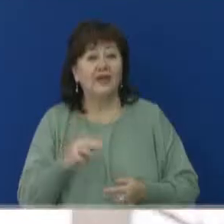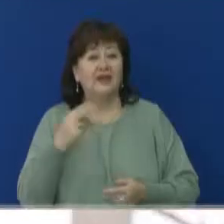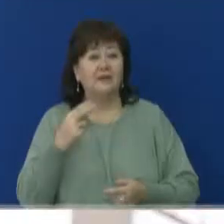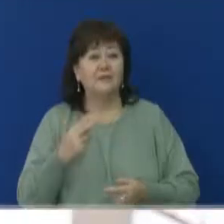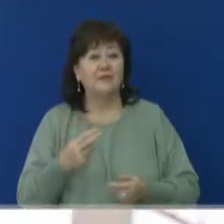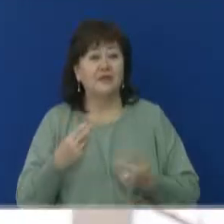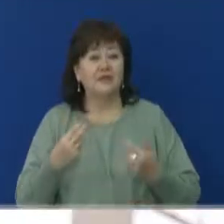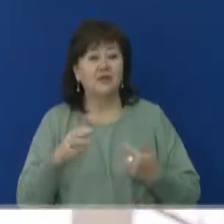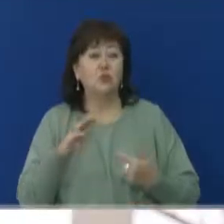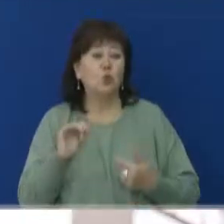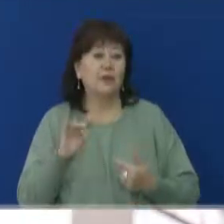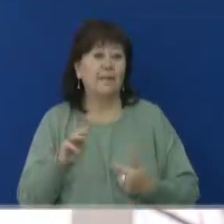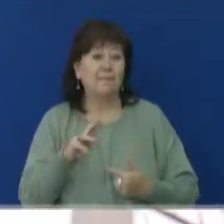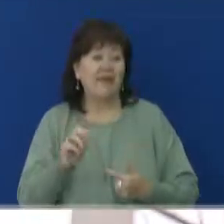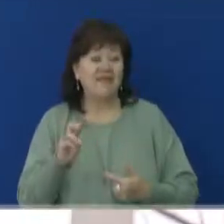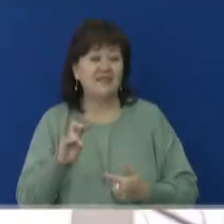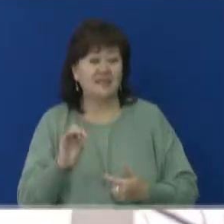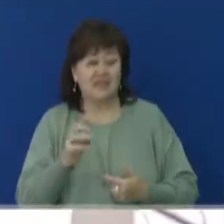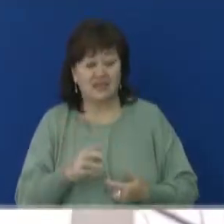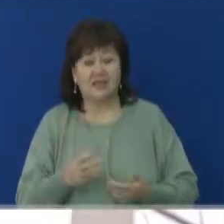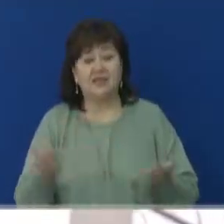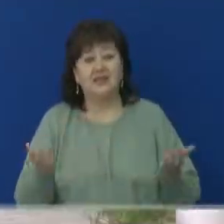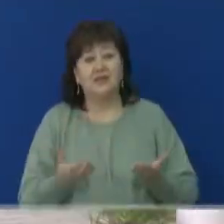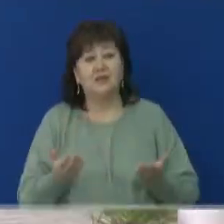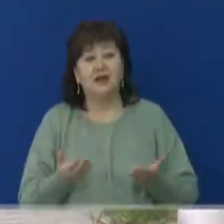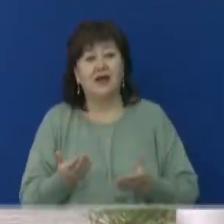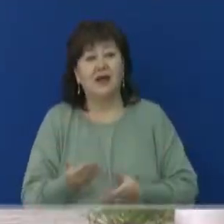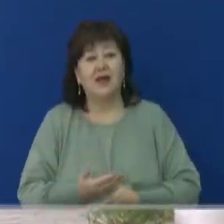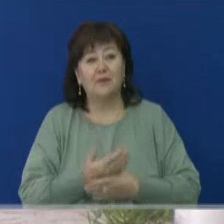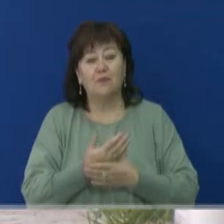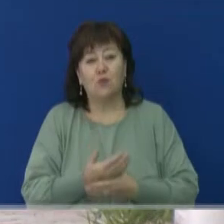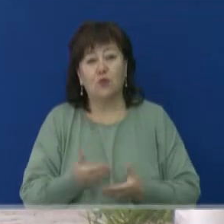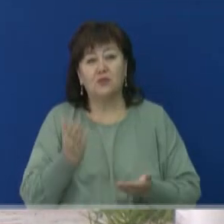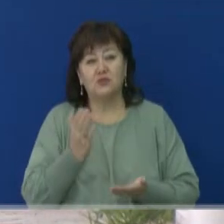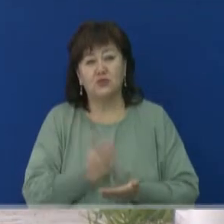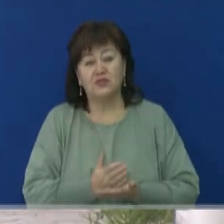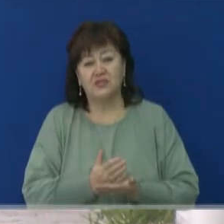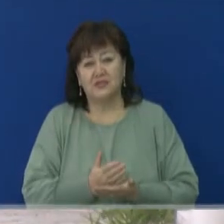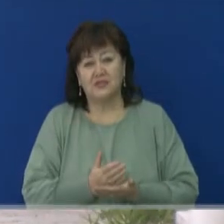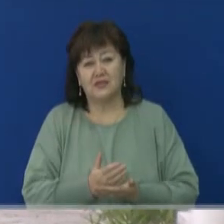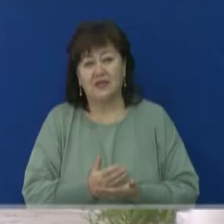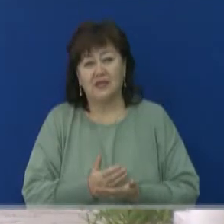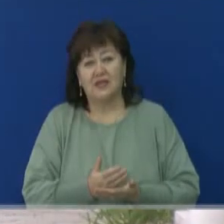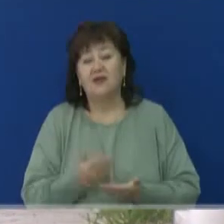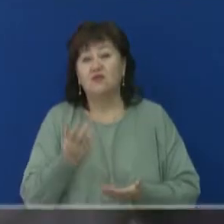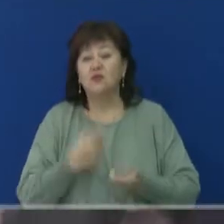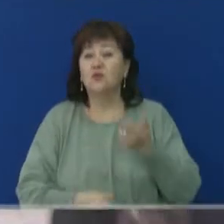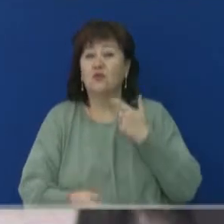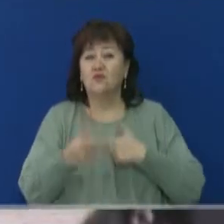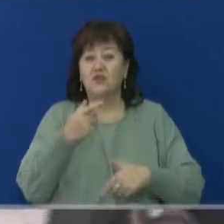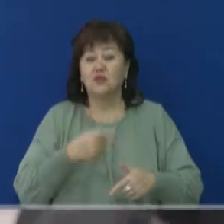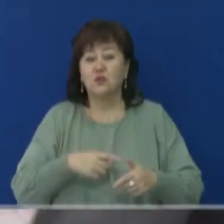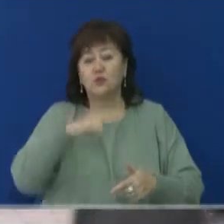елдерден келген. Қандастарға қолдау көрсету мақсатында құрылған отандастар қорының мәліметінше, соңғы жылдары ата жұртына қайтқысы